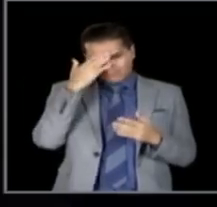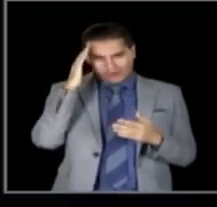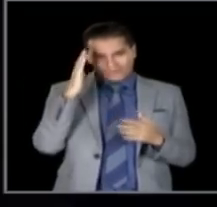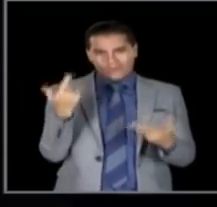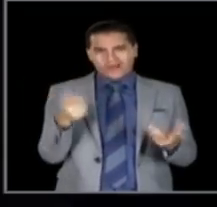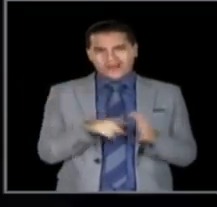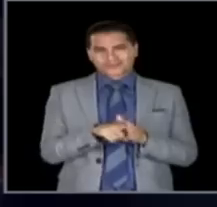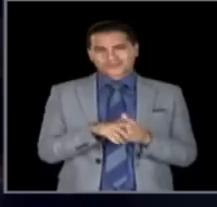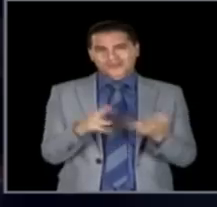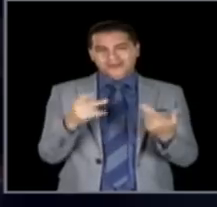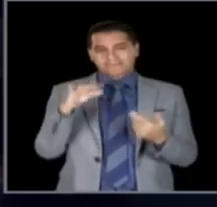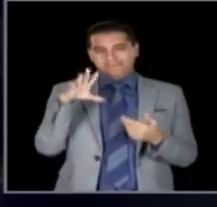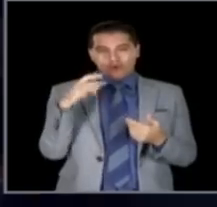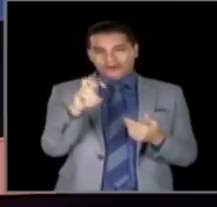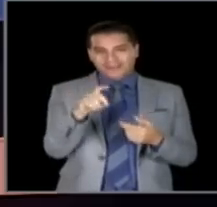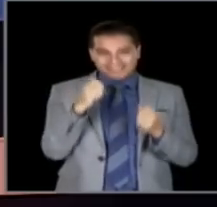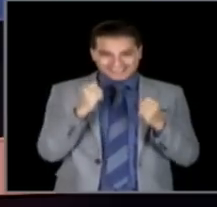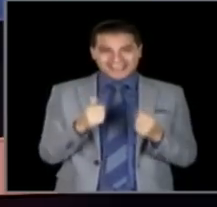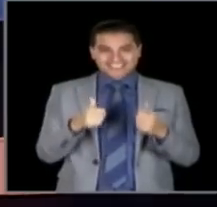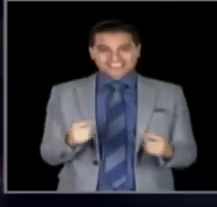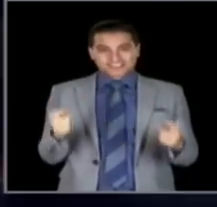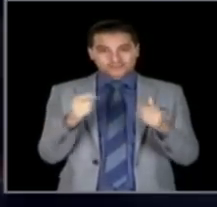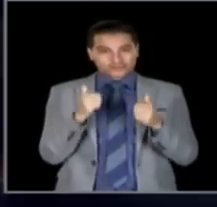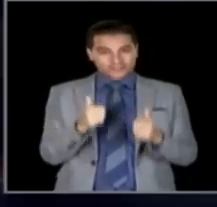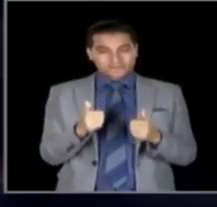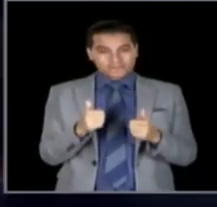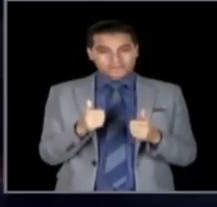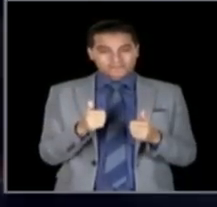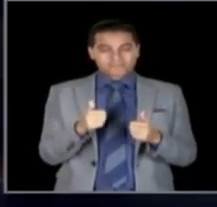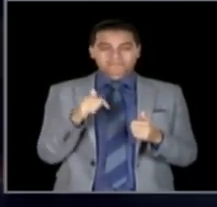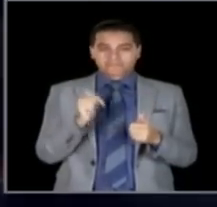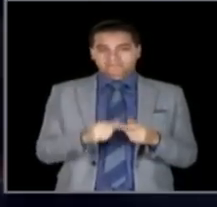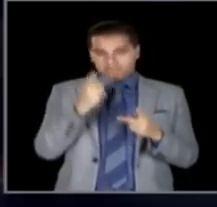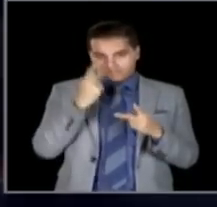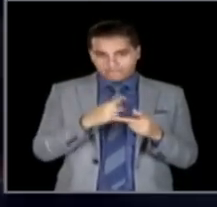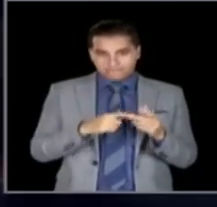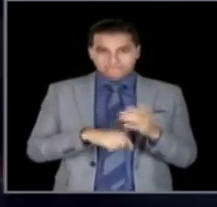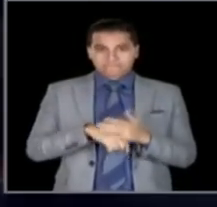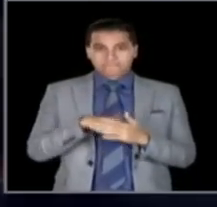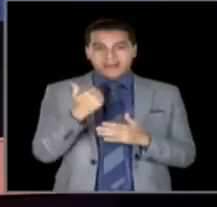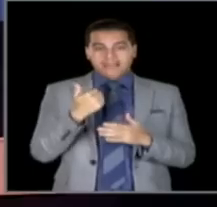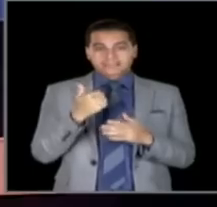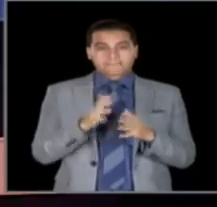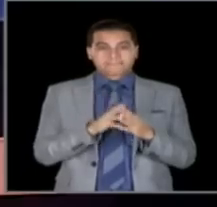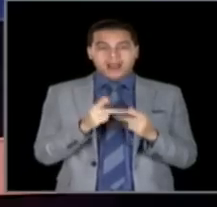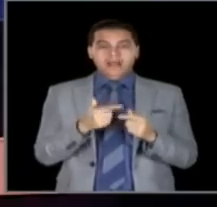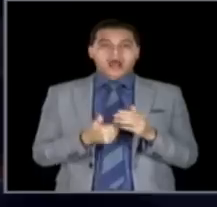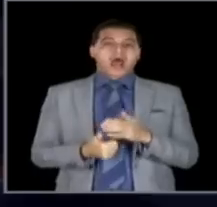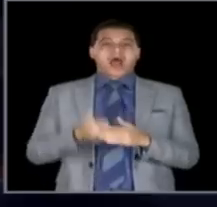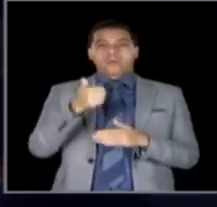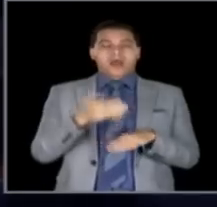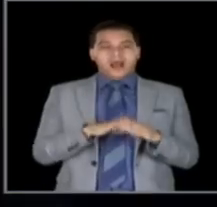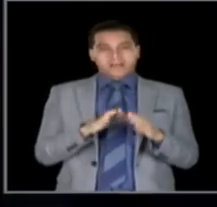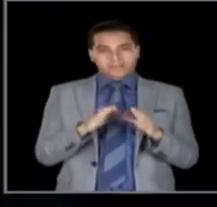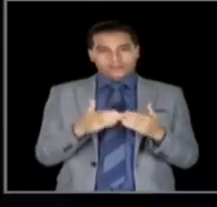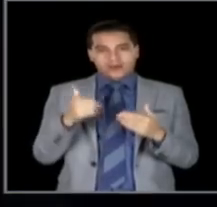ولا ايه؟ مهجة جاهزة الماتش النهاردة؟ ان شاء الله بإذن الله. طبعا المكسب يعني الصدارة ان شاء الله.